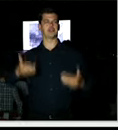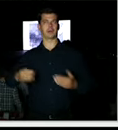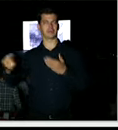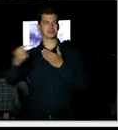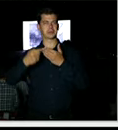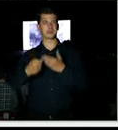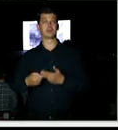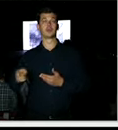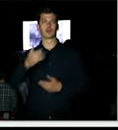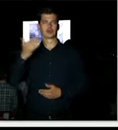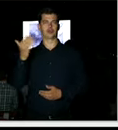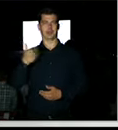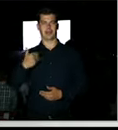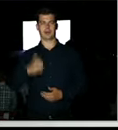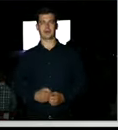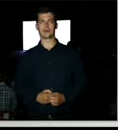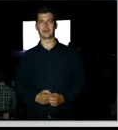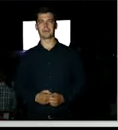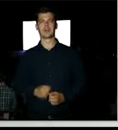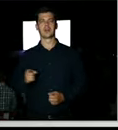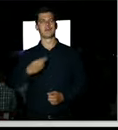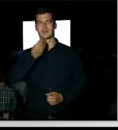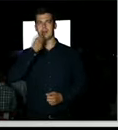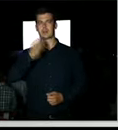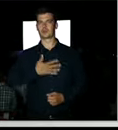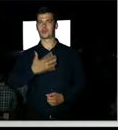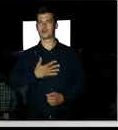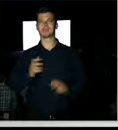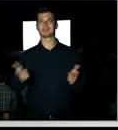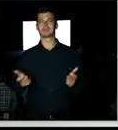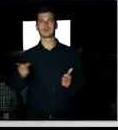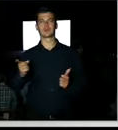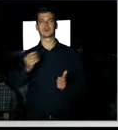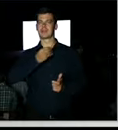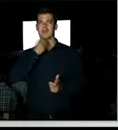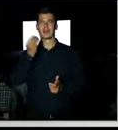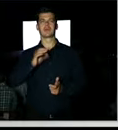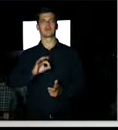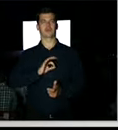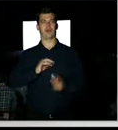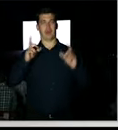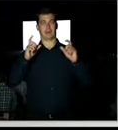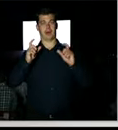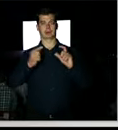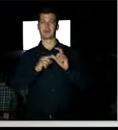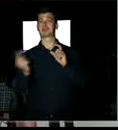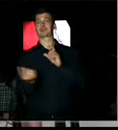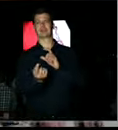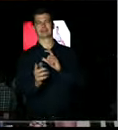jest w kolorze czerni i bieli. Lepiej czuję się jednak ze stroną aparatu niż przed nim.